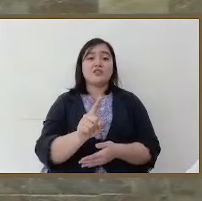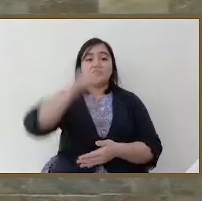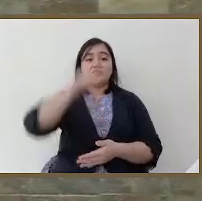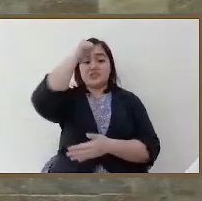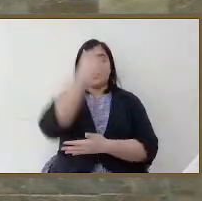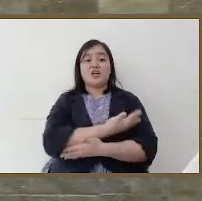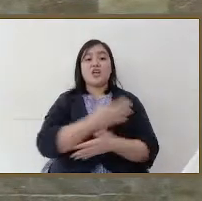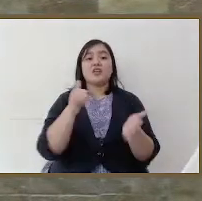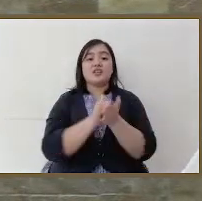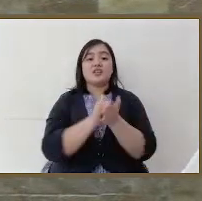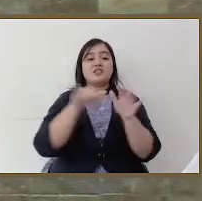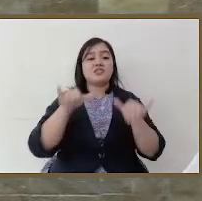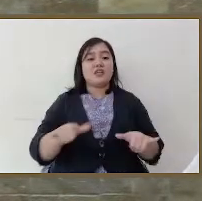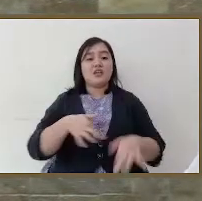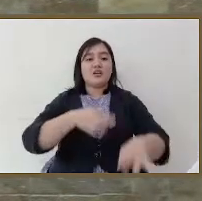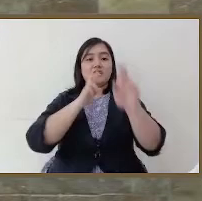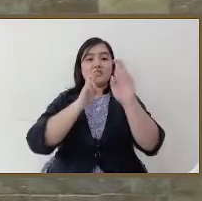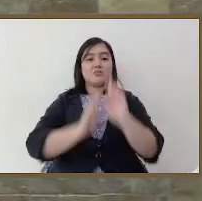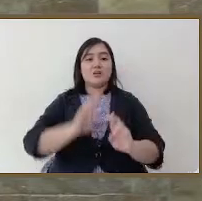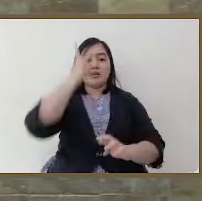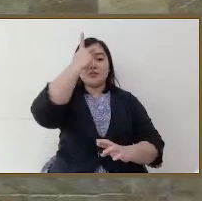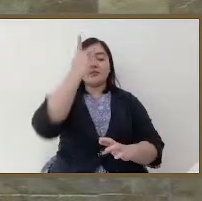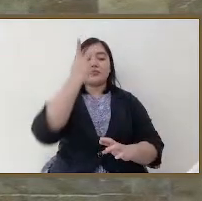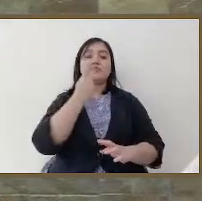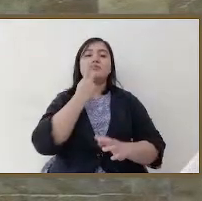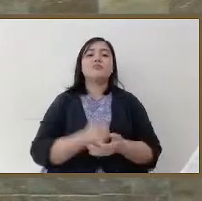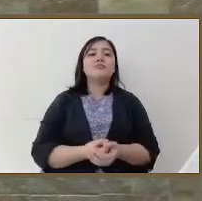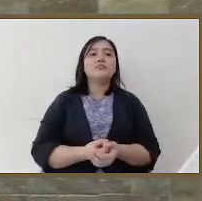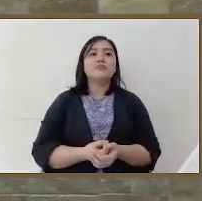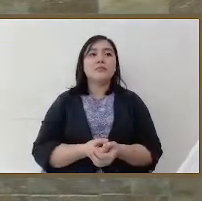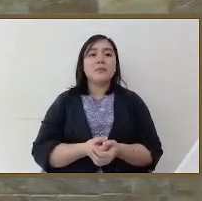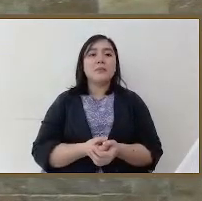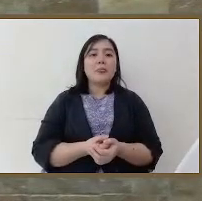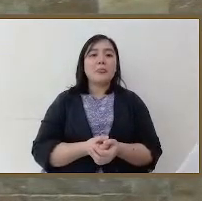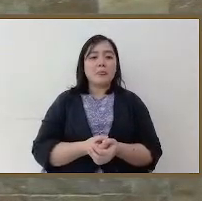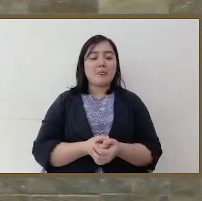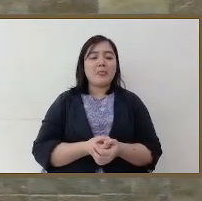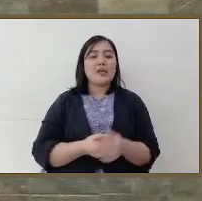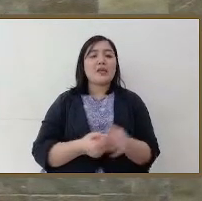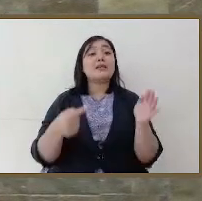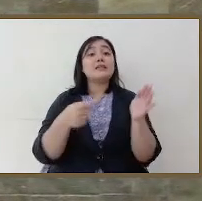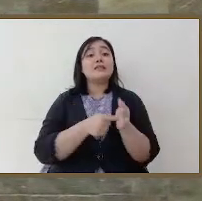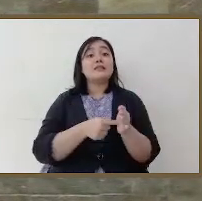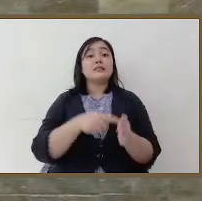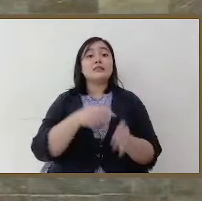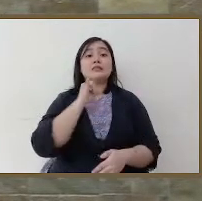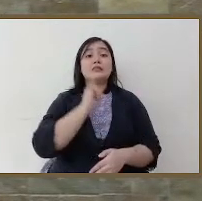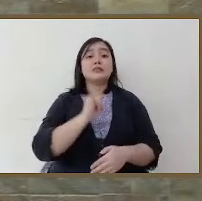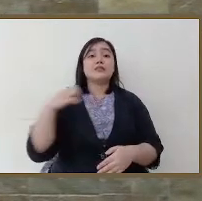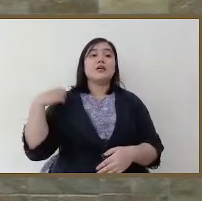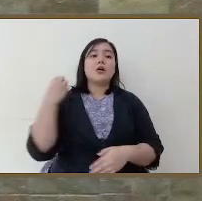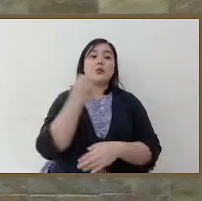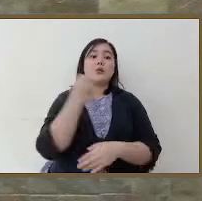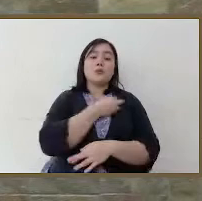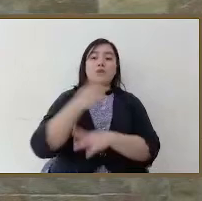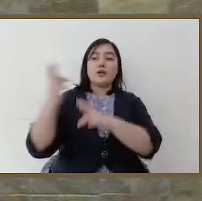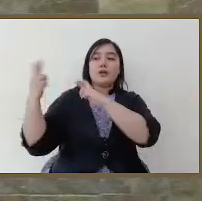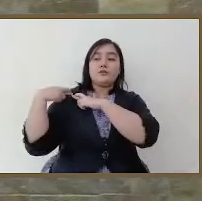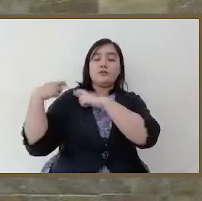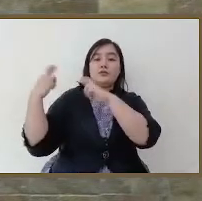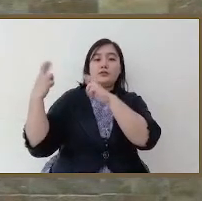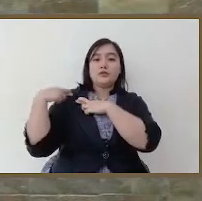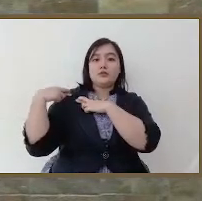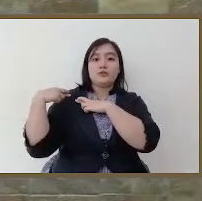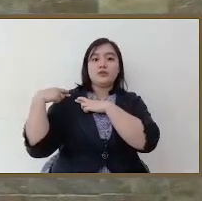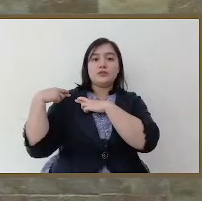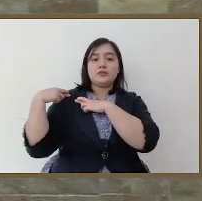kapatid. Kaya ito po'y napaka, ito'y tungkulin natin bilang mga magulang na bigyan natin, even the leaders of the home. Sabi ko nga